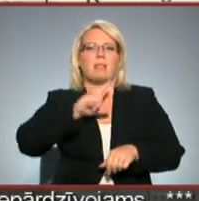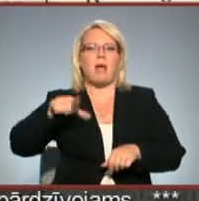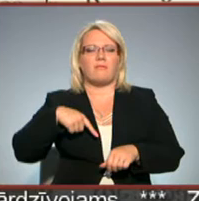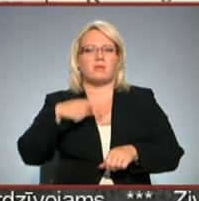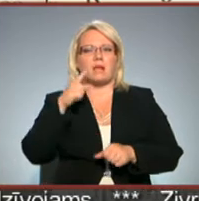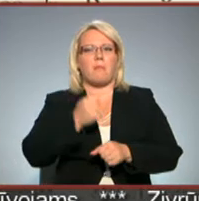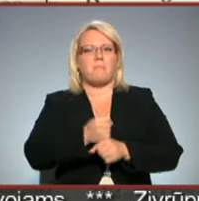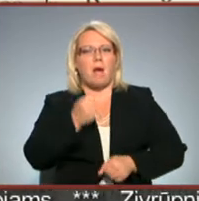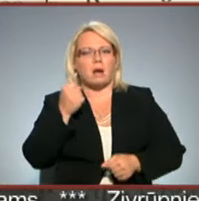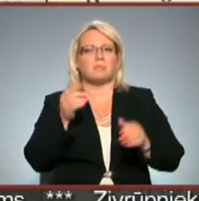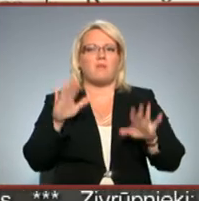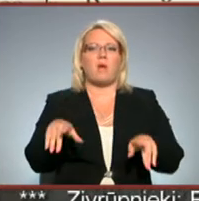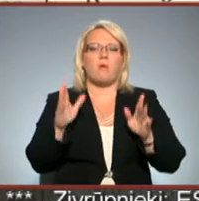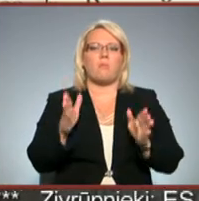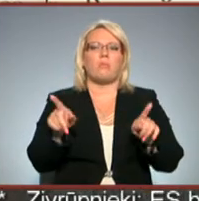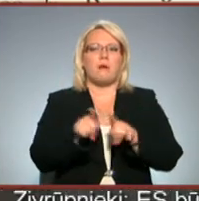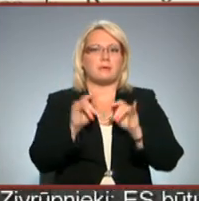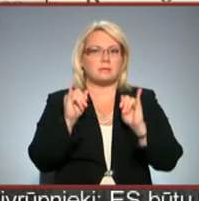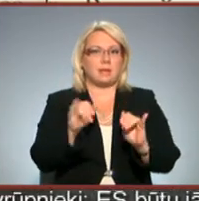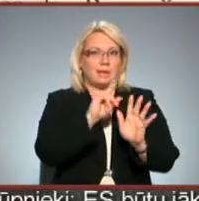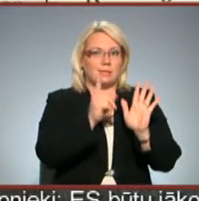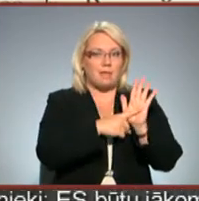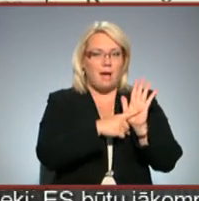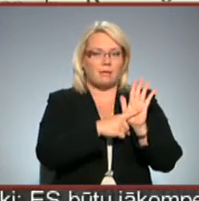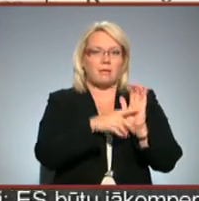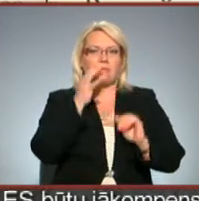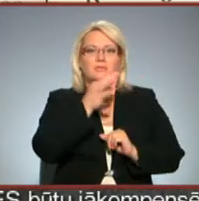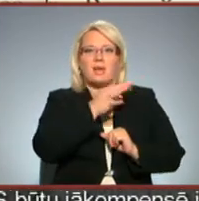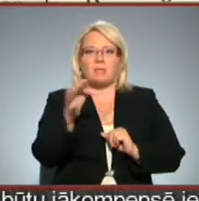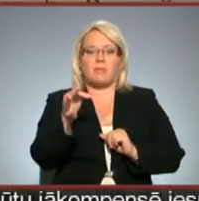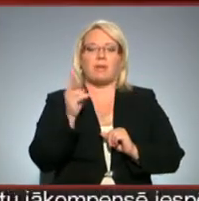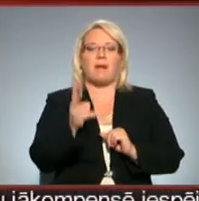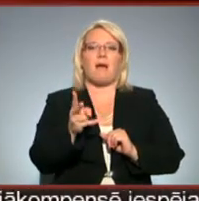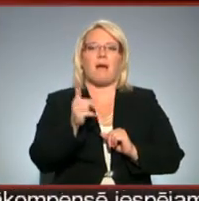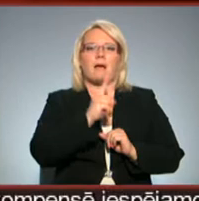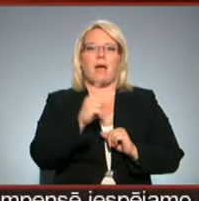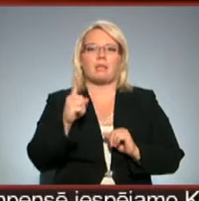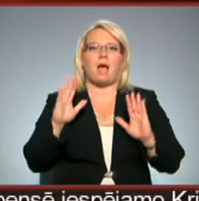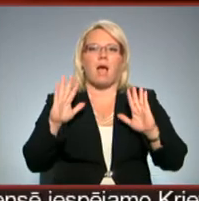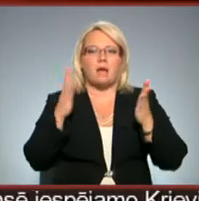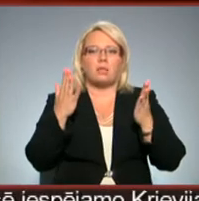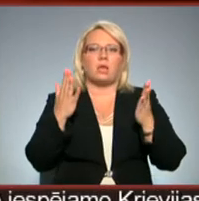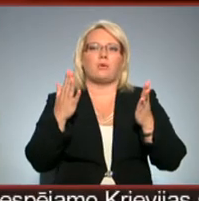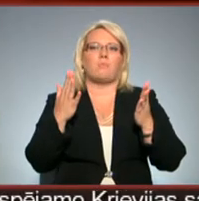bargas vai domājat, ka varēja būt arī sliktāk? Nē, nu katrā gadījumā